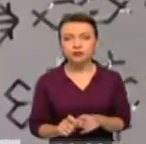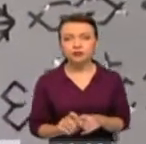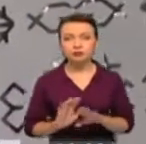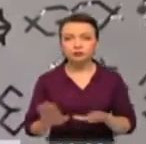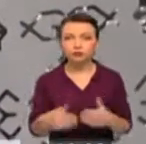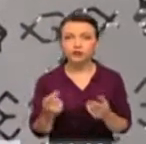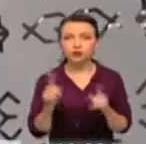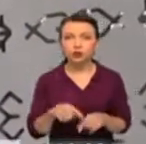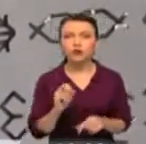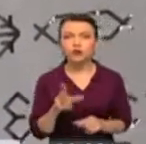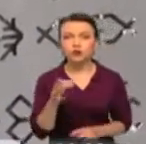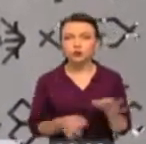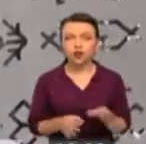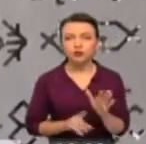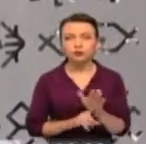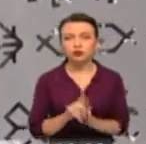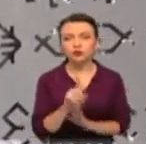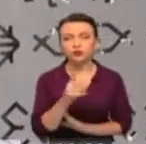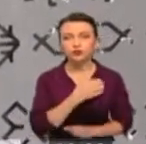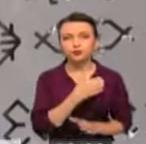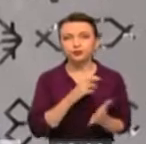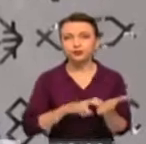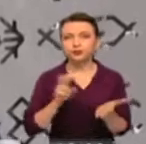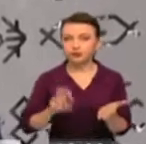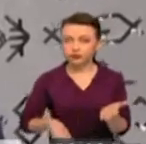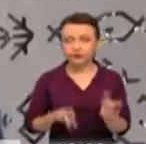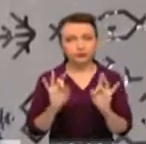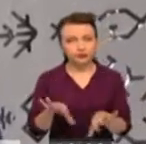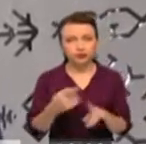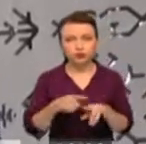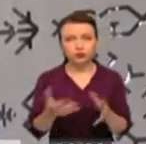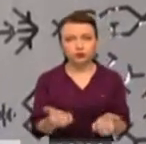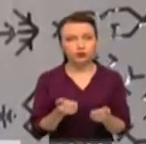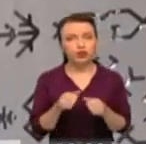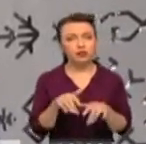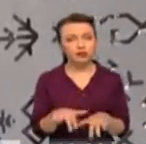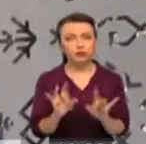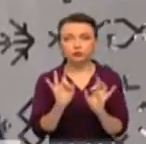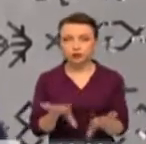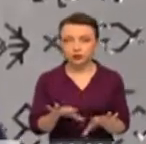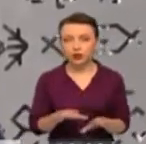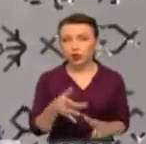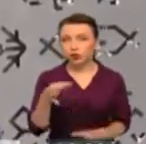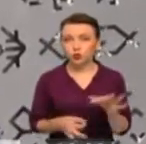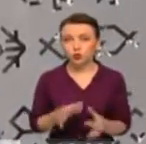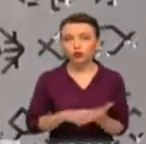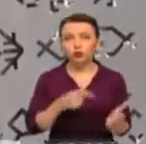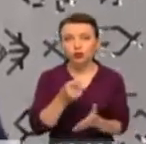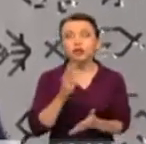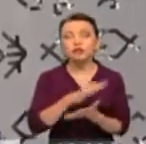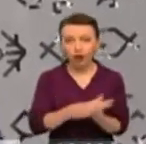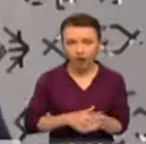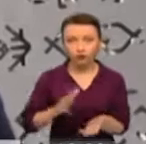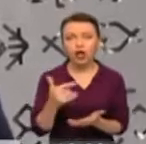Тим більше після того, як суддя спочатку намагався взяти самоотвод в цій справі, можу сказати, що судові позови далі буду. Я